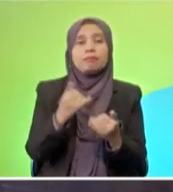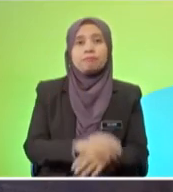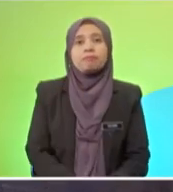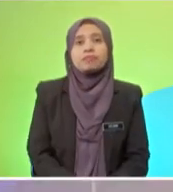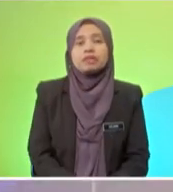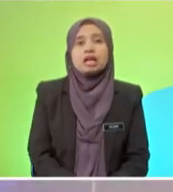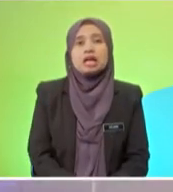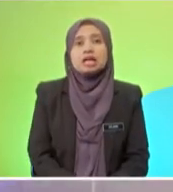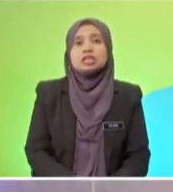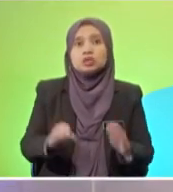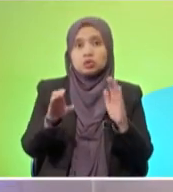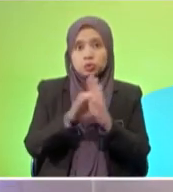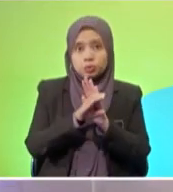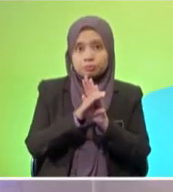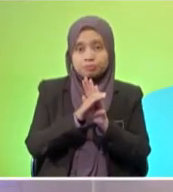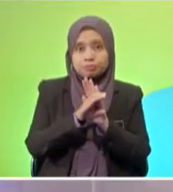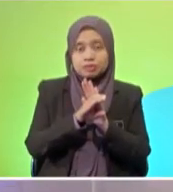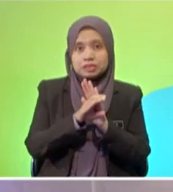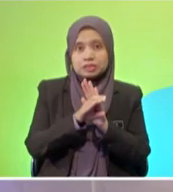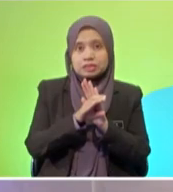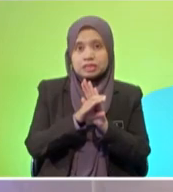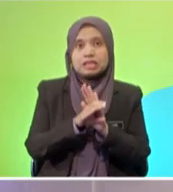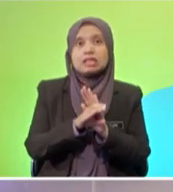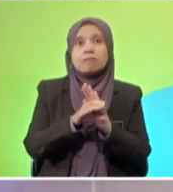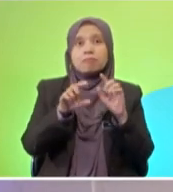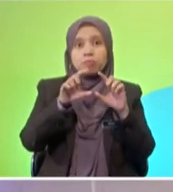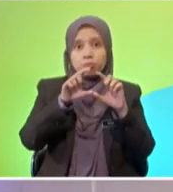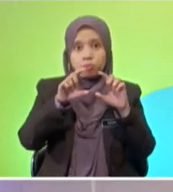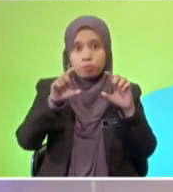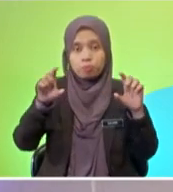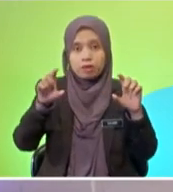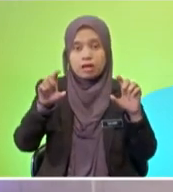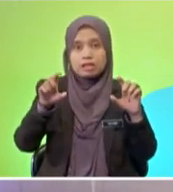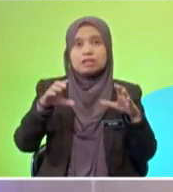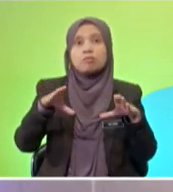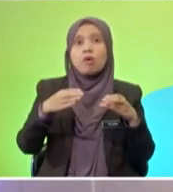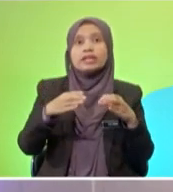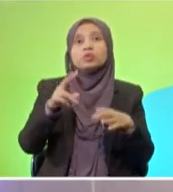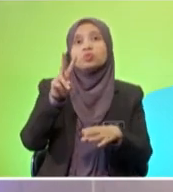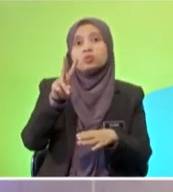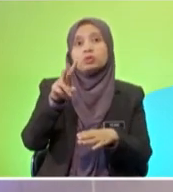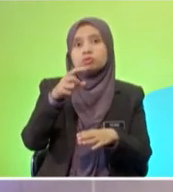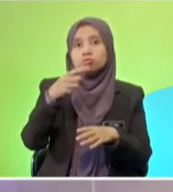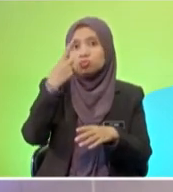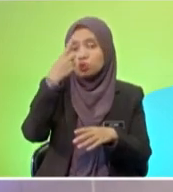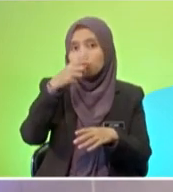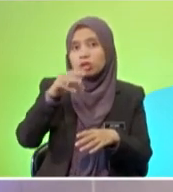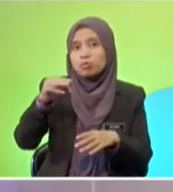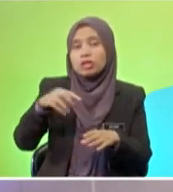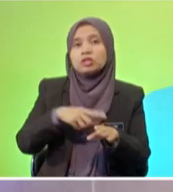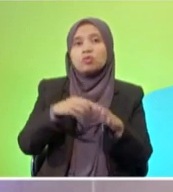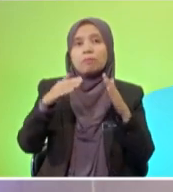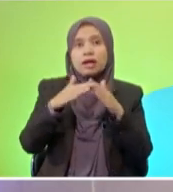ya ini adalah contoh lengkap kita berhasil kaya lengkap kita hasilkan 2 saja Coba anda mudahkan murid-murid di rumah nampak